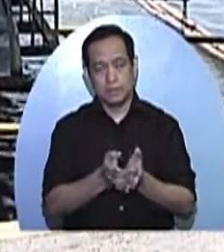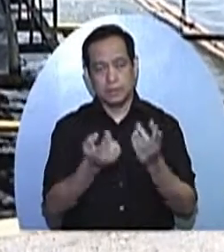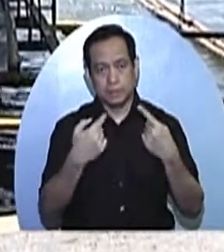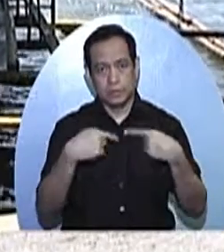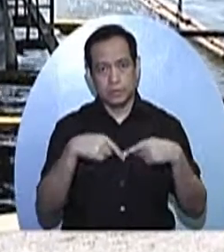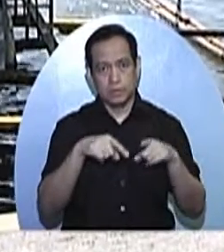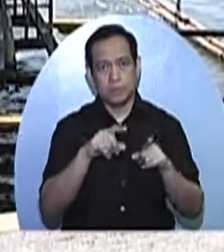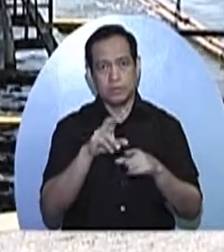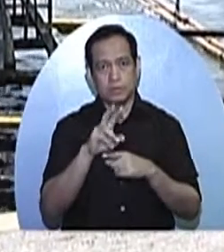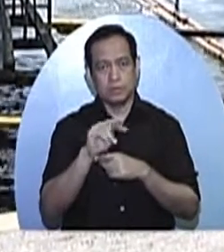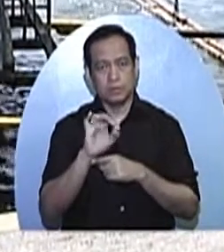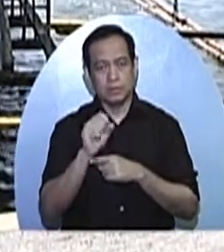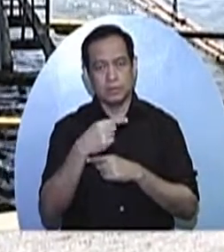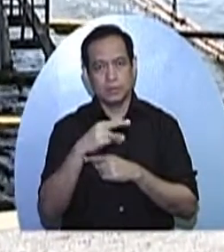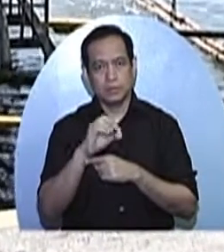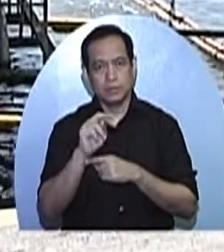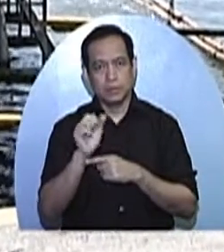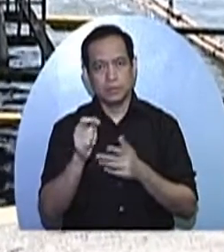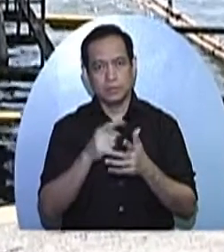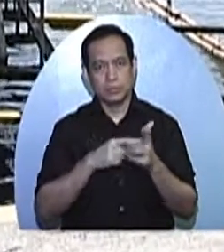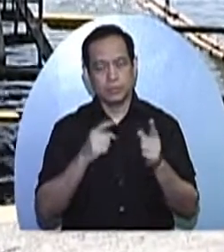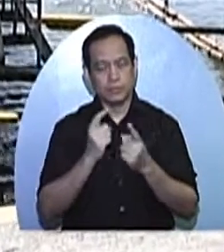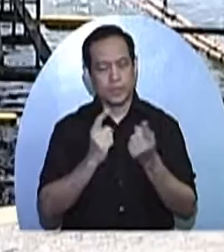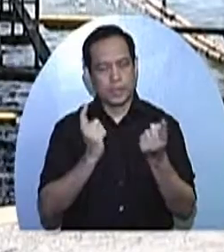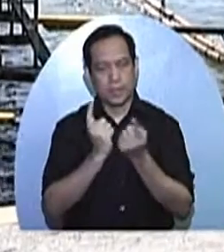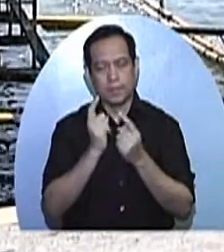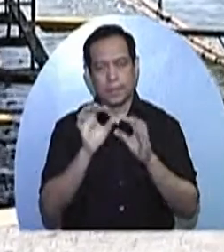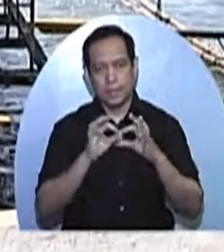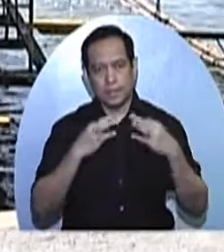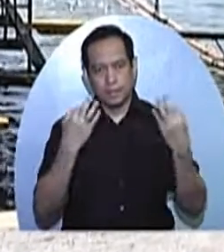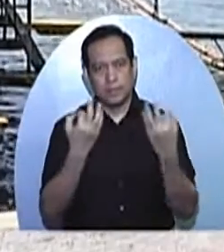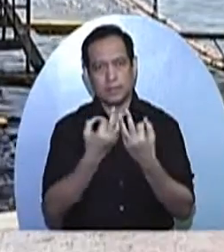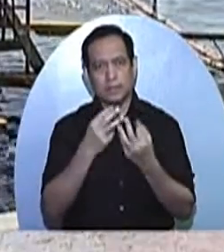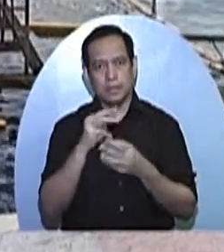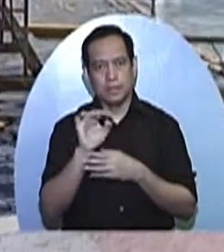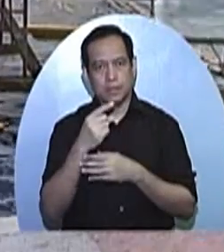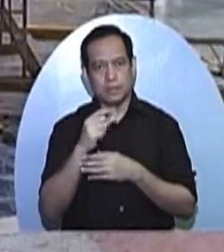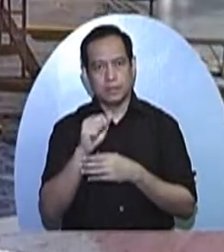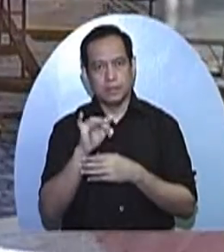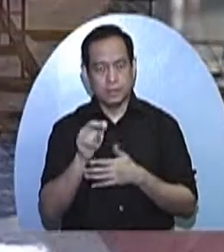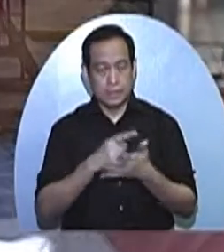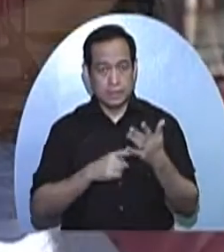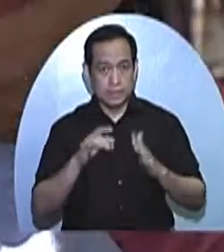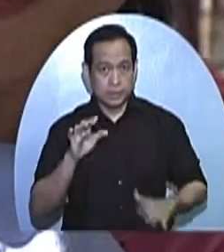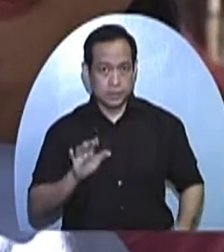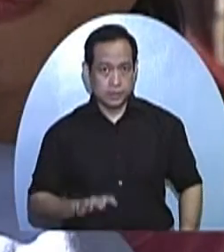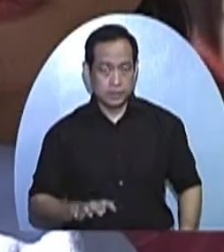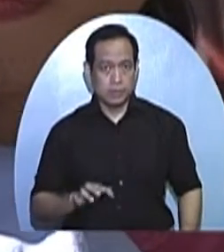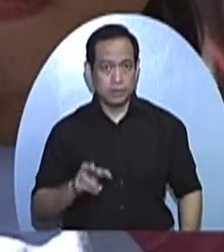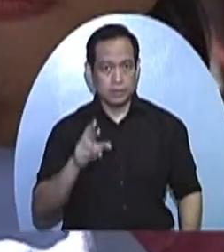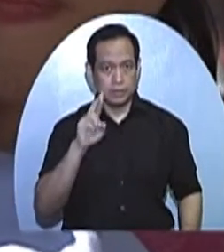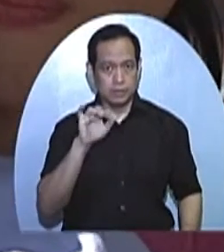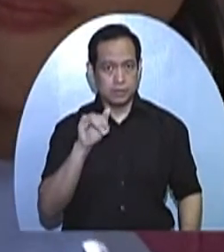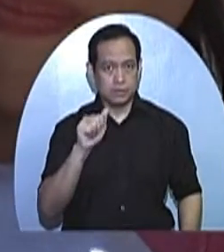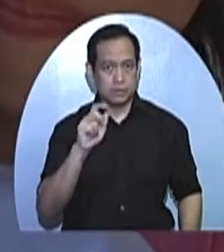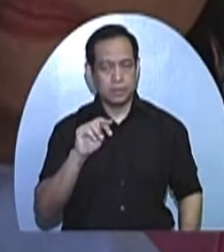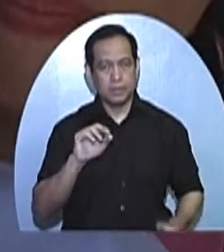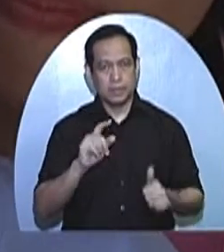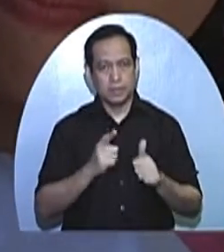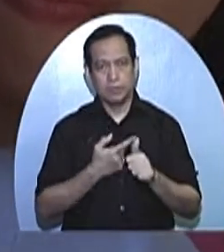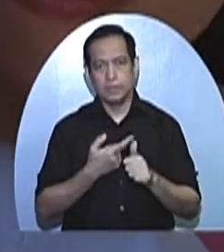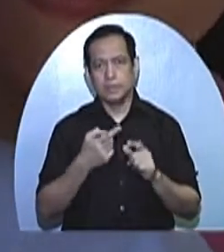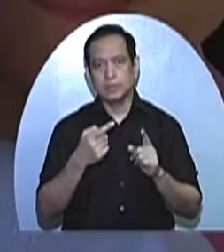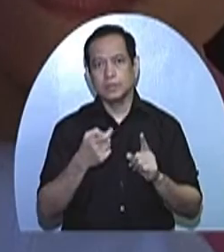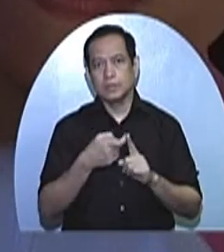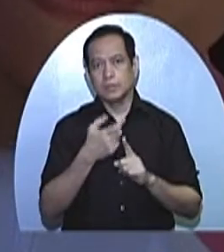sa daungan ng Binangonan, Rizal. Dito nakilala namin ang pamilya Mungaya. Ang batang ito na si Ryan ay panganay